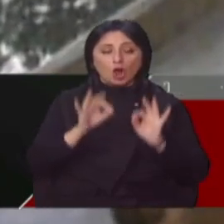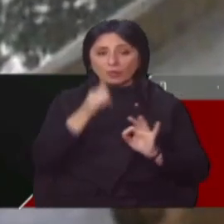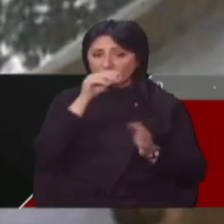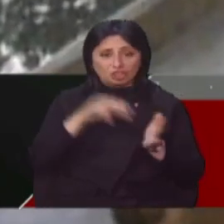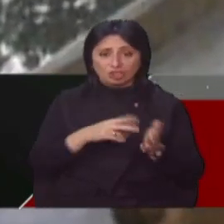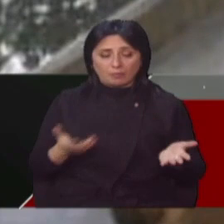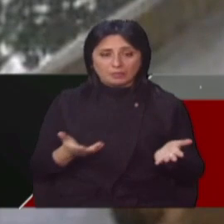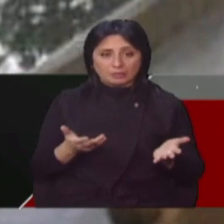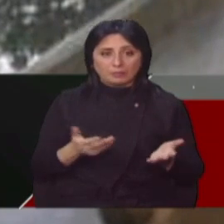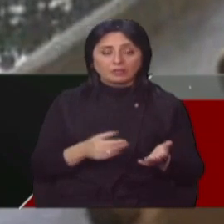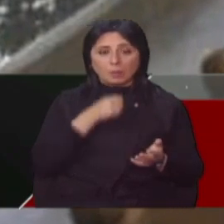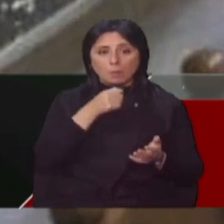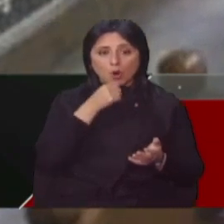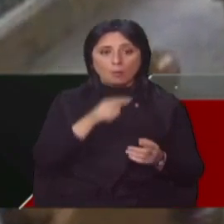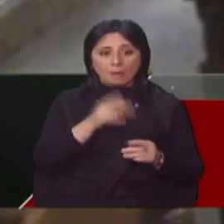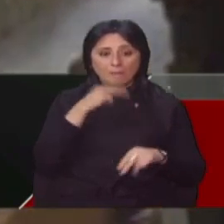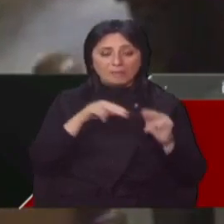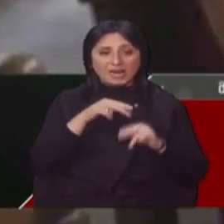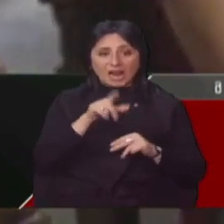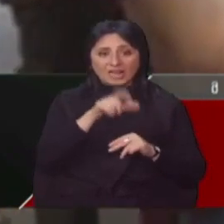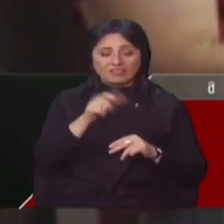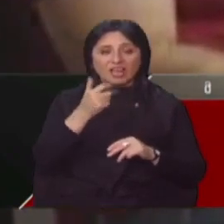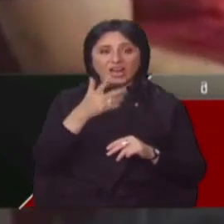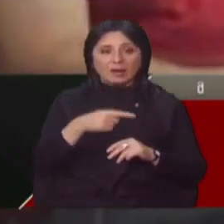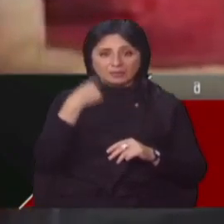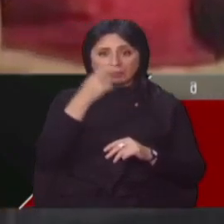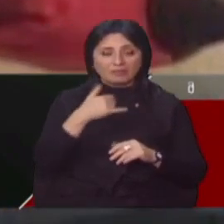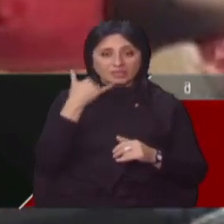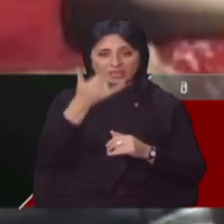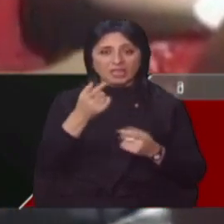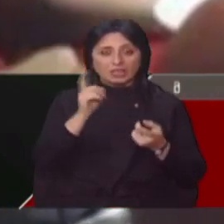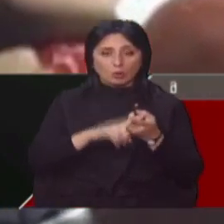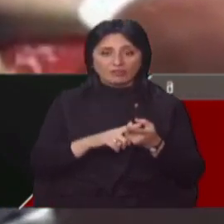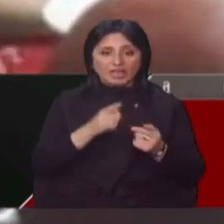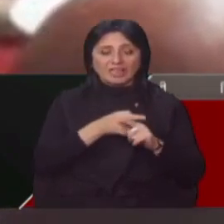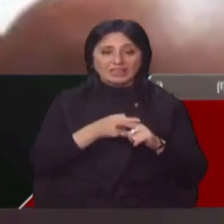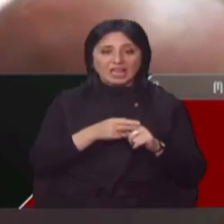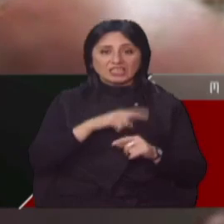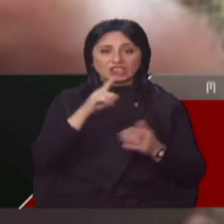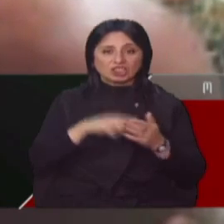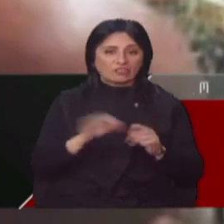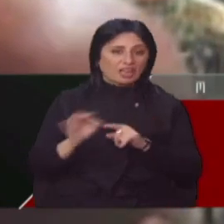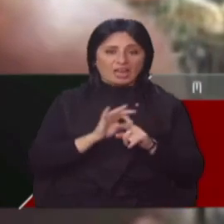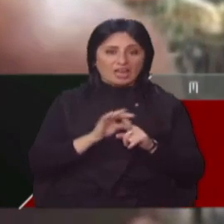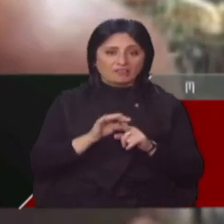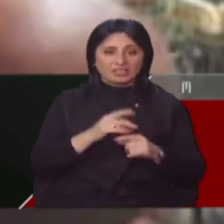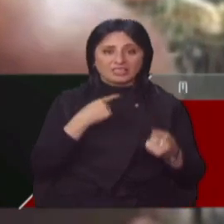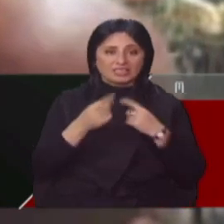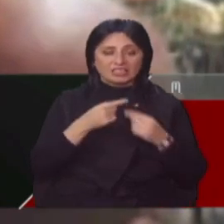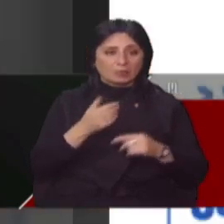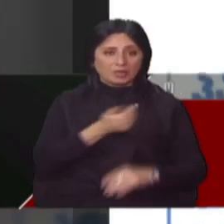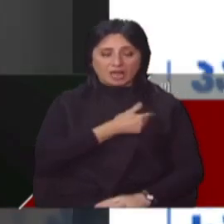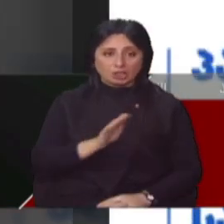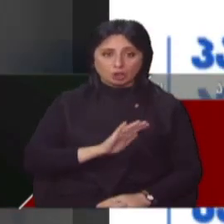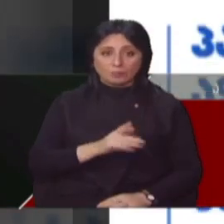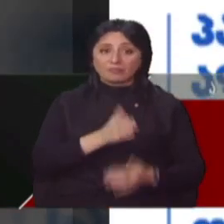ვერ შეაფასებენ. მოამბე ამ ბრალდების ადრესატ რამდენიმე პირს დაუკავშირდა. ნაწილი შეკითხვებმა გააღიზიანა და საუბარი არ